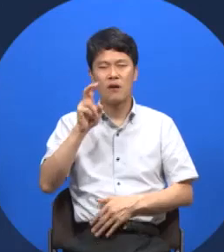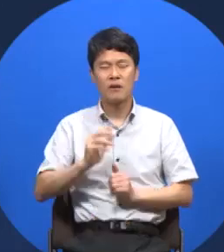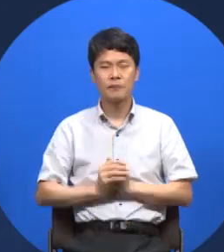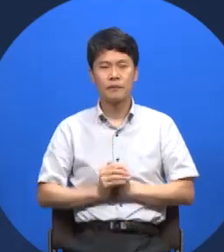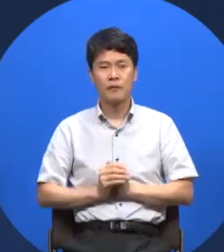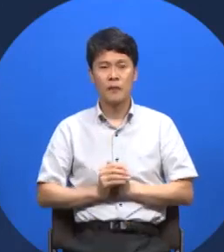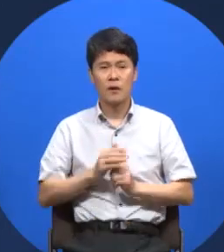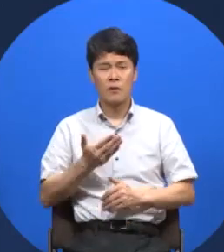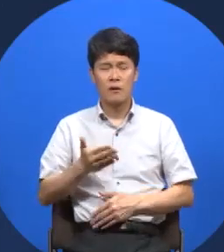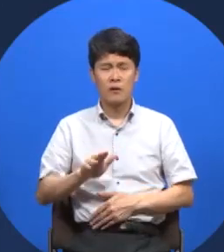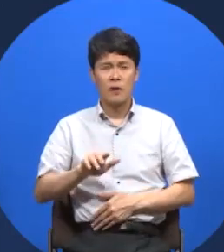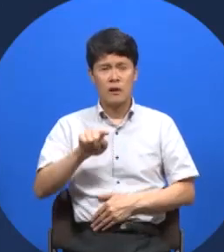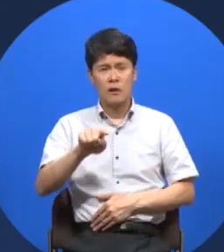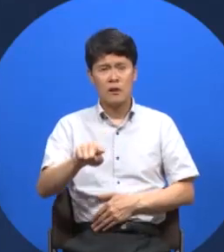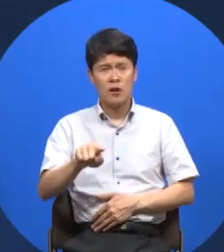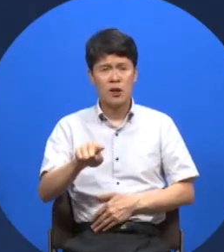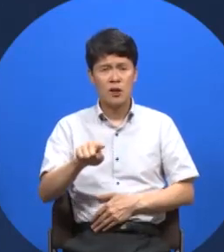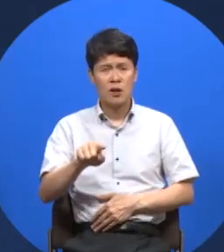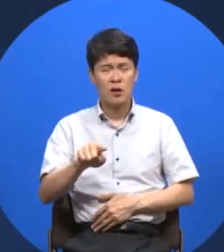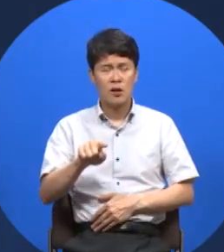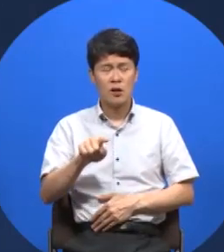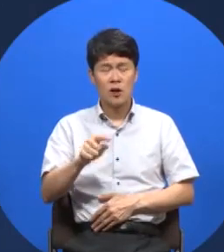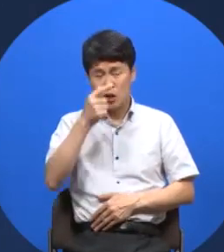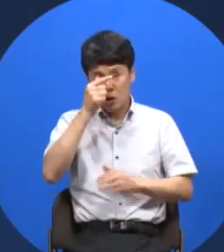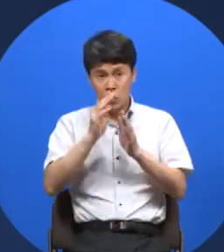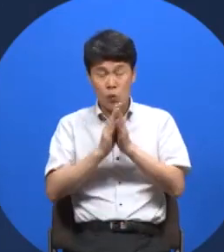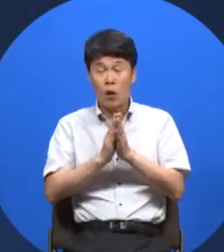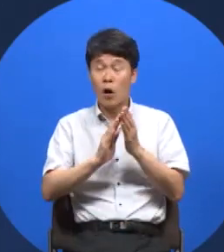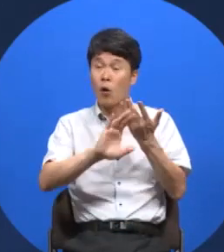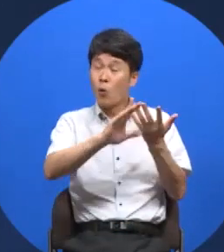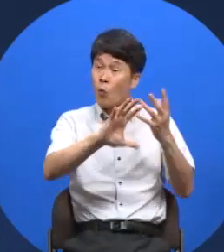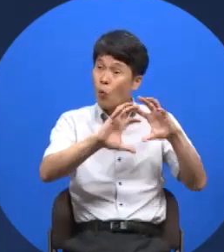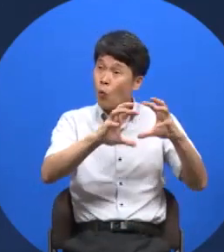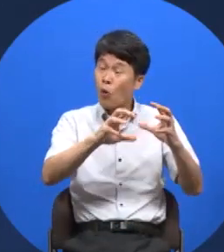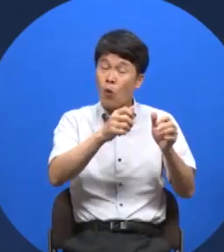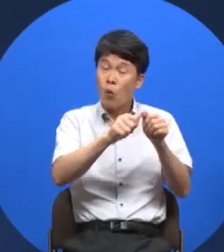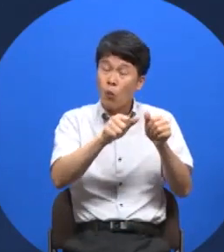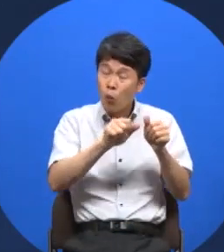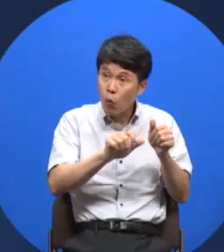이 통성기도가 이제는 외국에도 꽤 알려지게 되었어요.